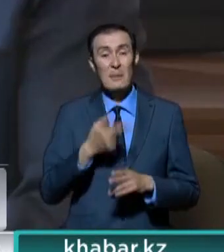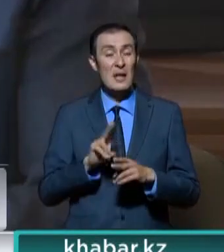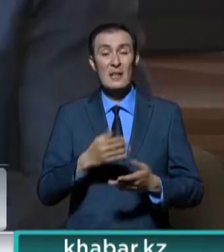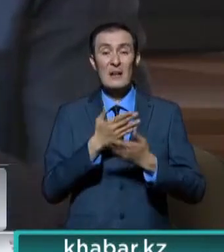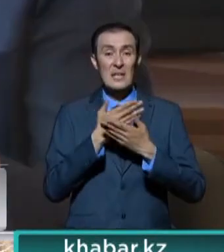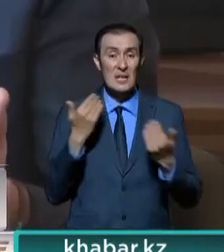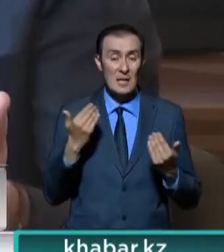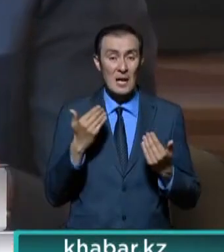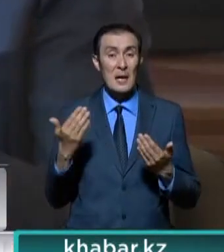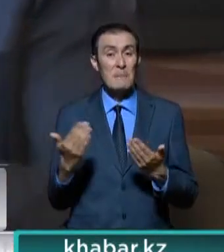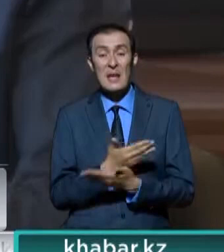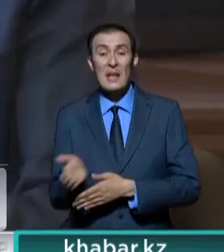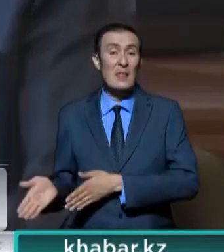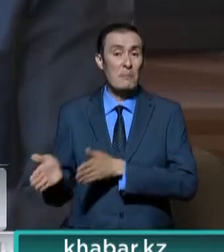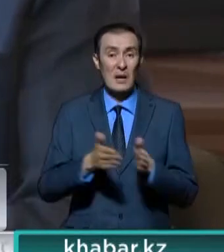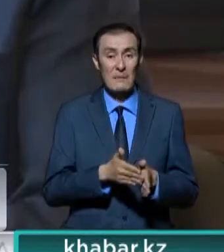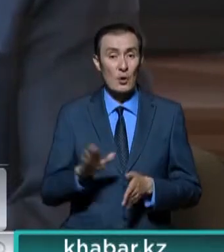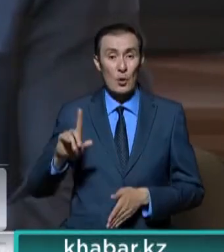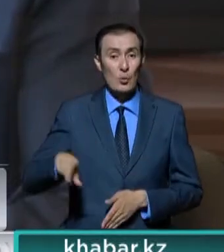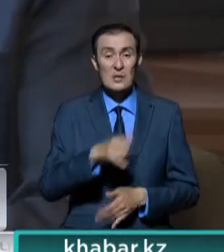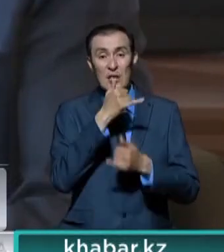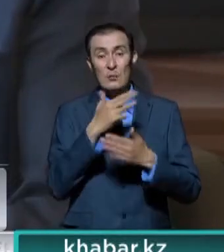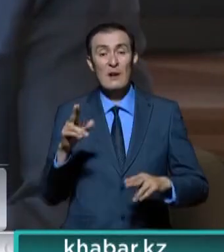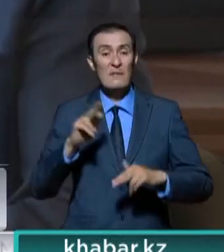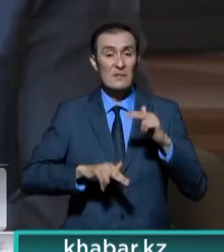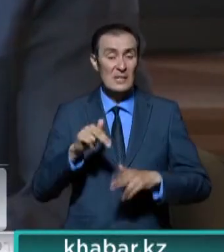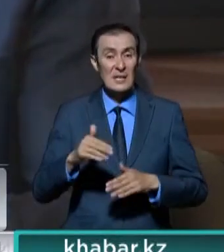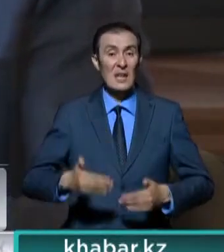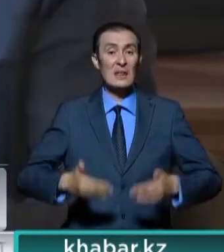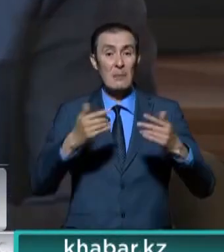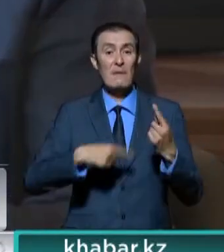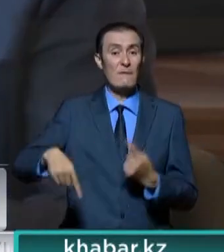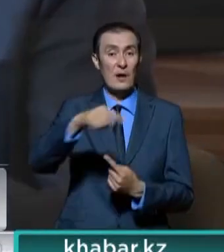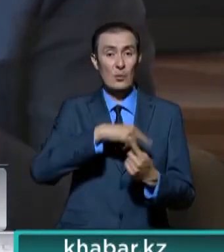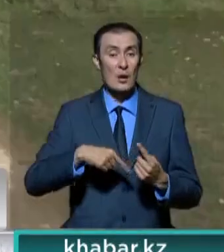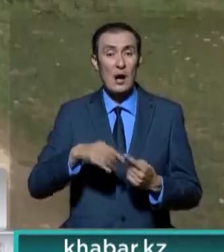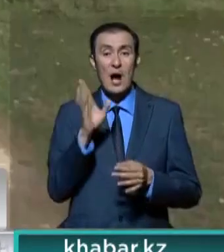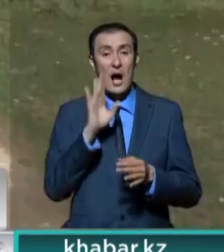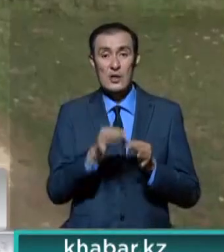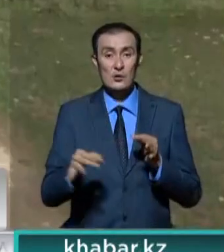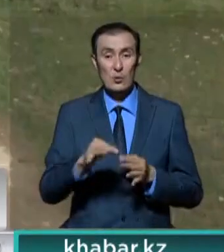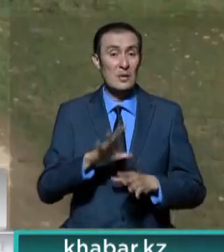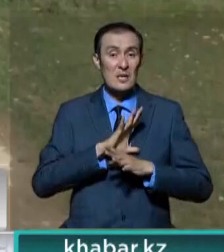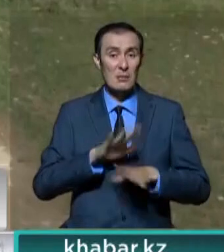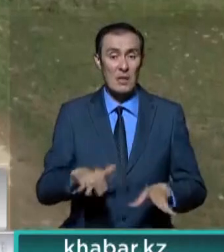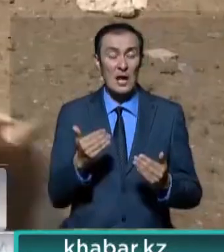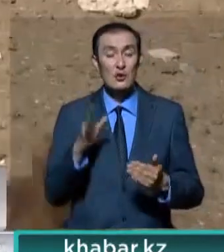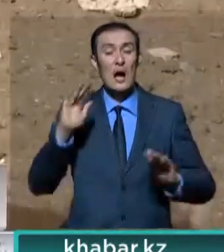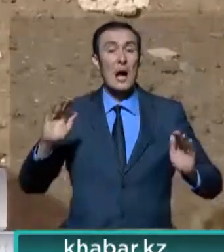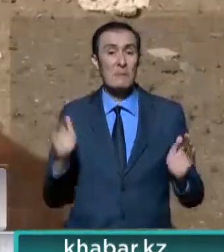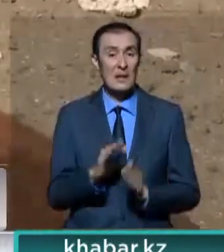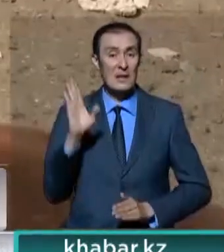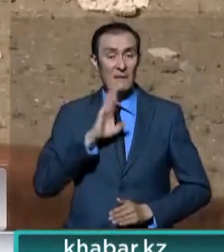нет. Перенаправить их русло мы не можем. Вопрос о возведении дамбы вокруг озер не поднимался. А еще обмеление